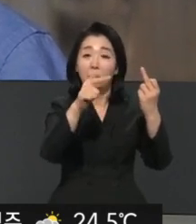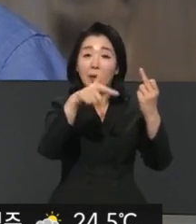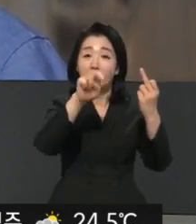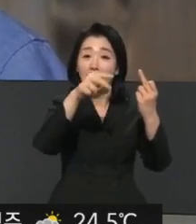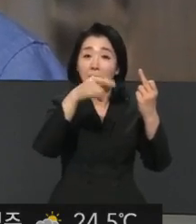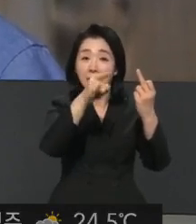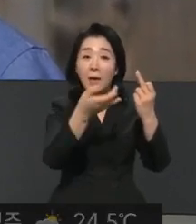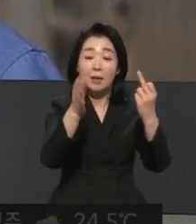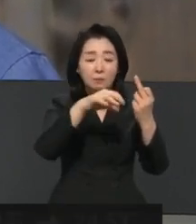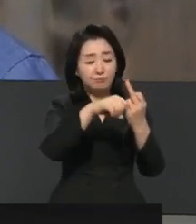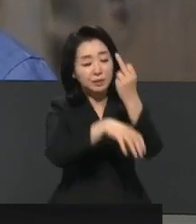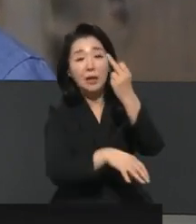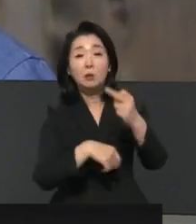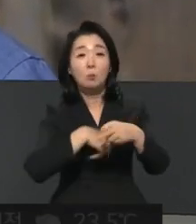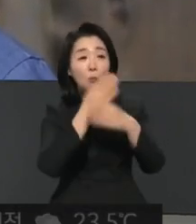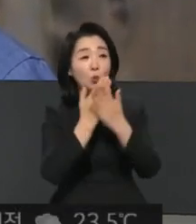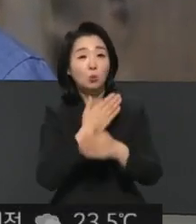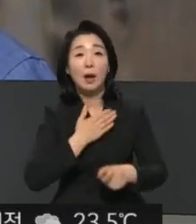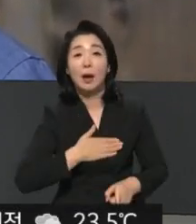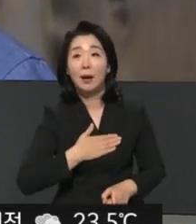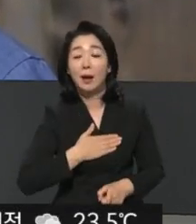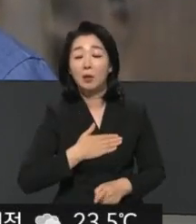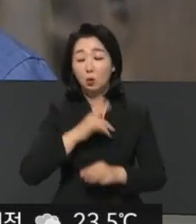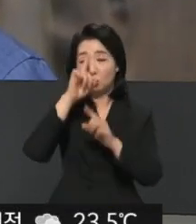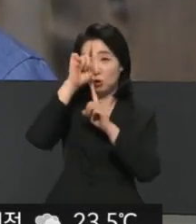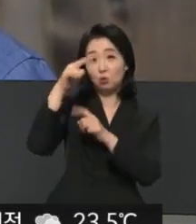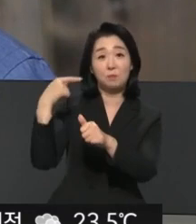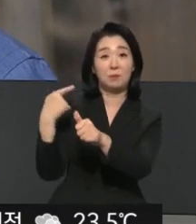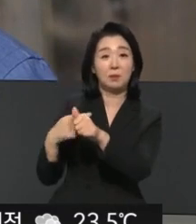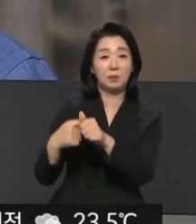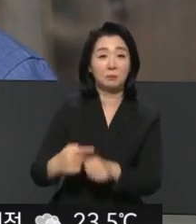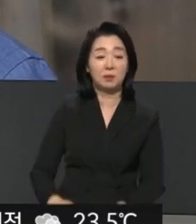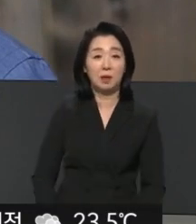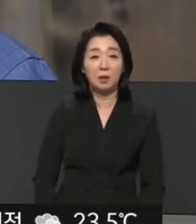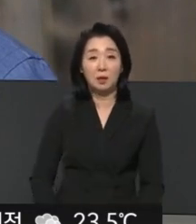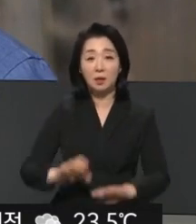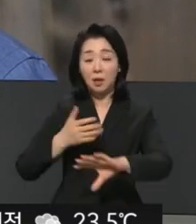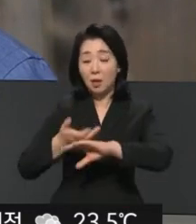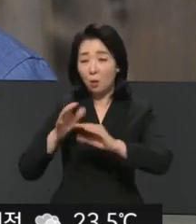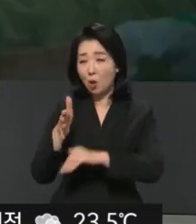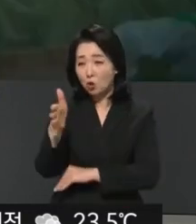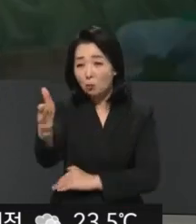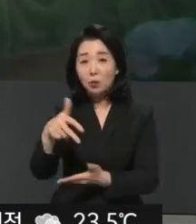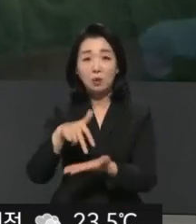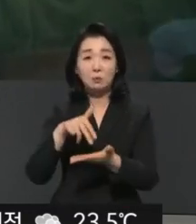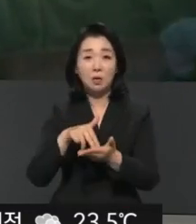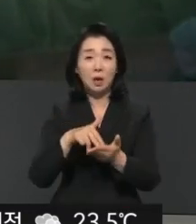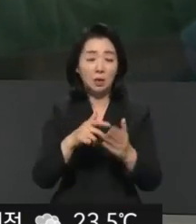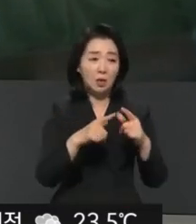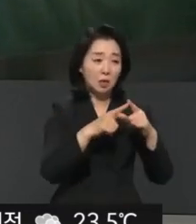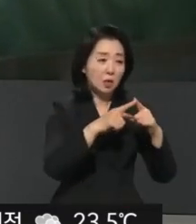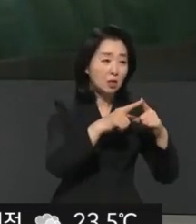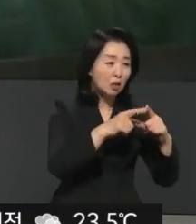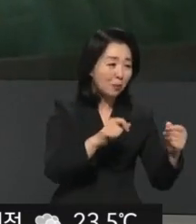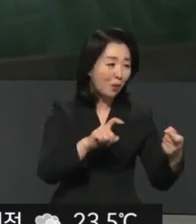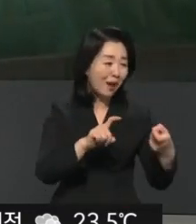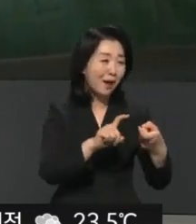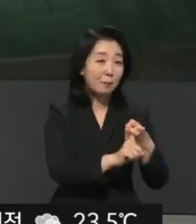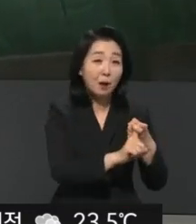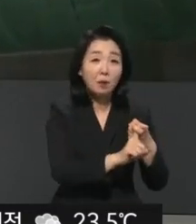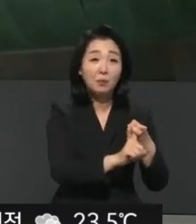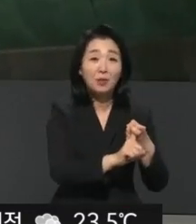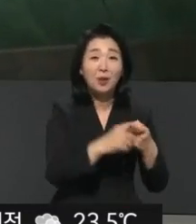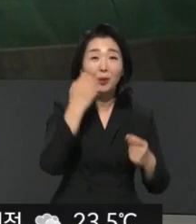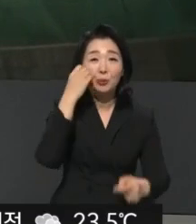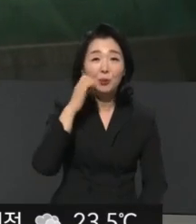다 안다. 이준석 전 대표는 이렇게 일침을 가했는데요. 해외 전문가들은 물론이고 일본의 우호적이라고 알려진